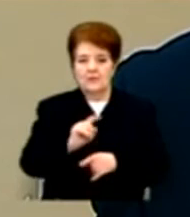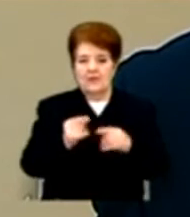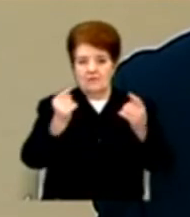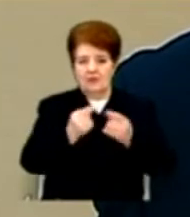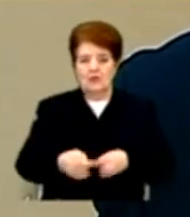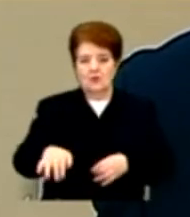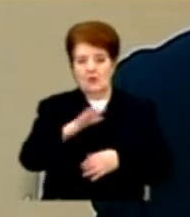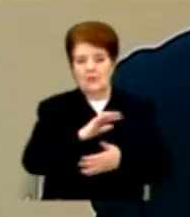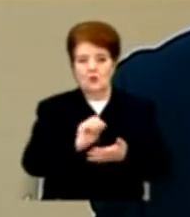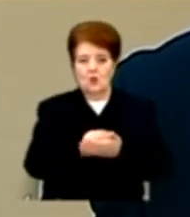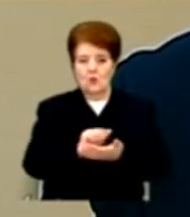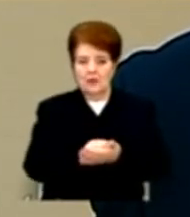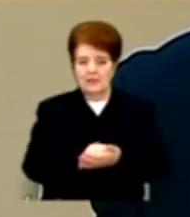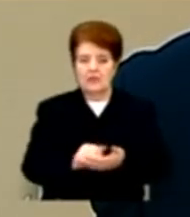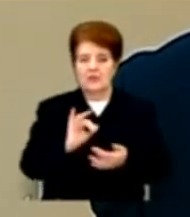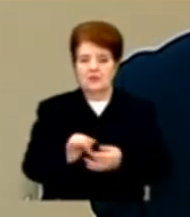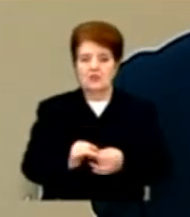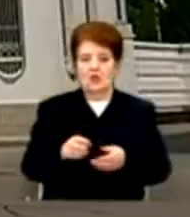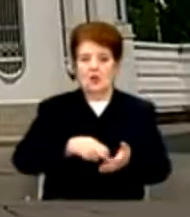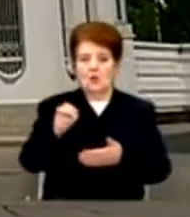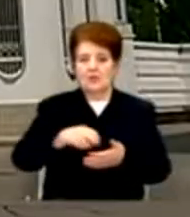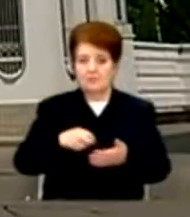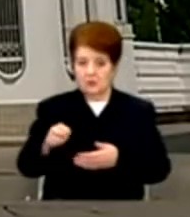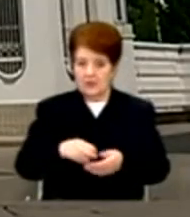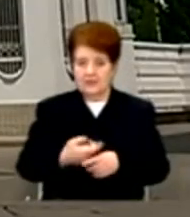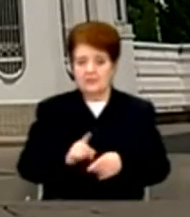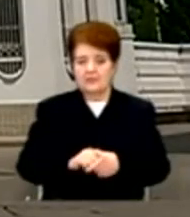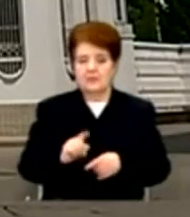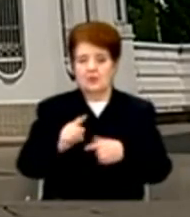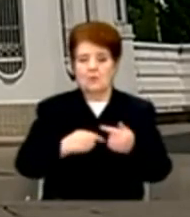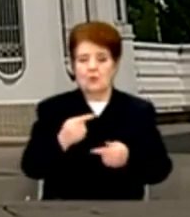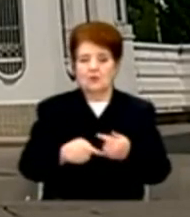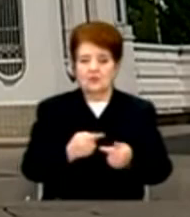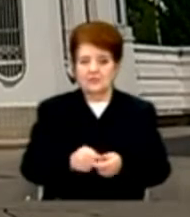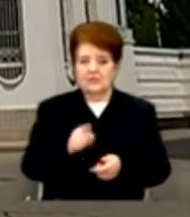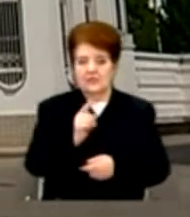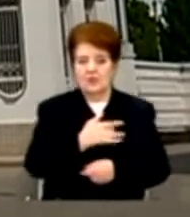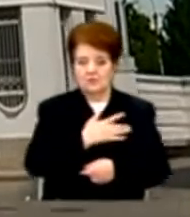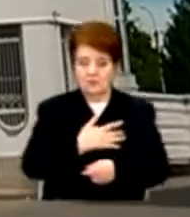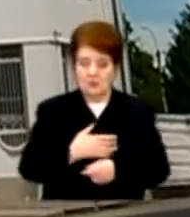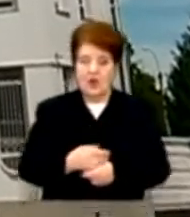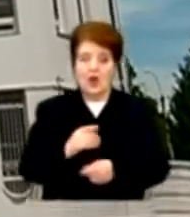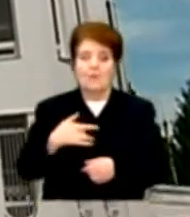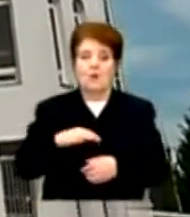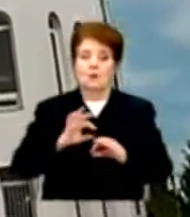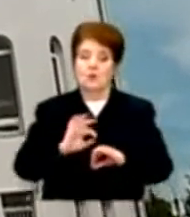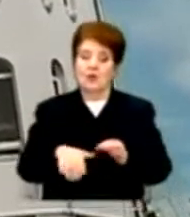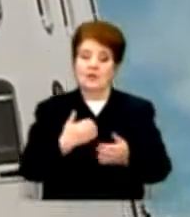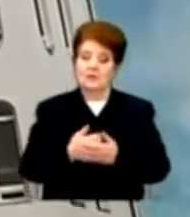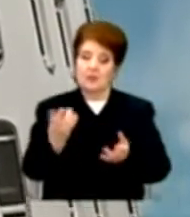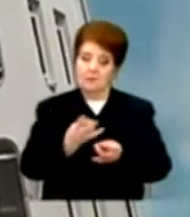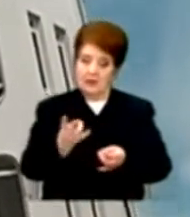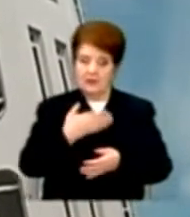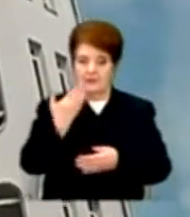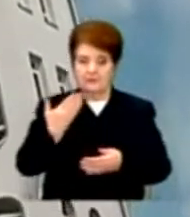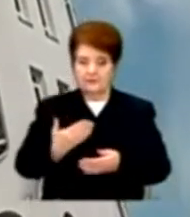toate documentele și corespondența dintre autorități și cei implicați în procesul de concesiune. Procuratura Generală trebuia să prezinte un raport